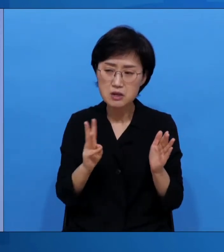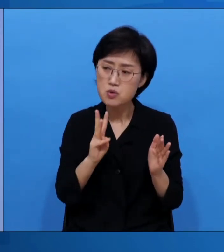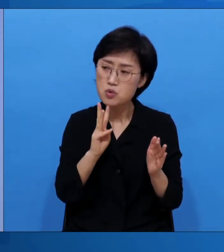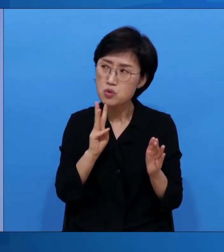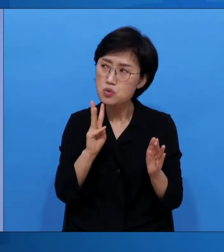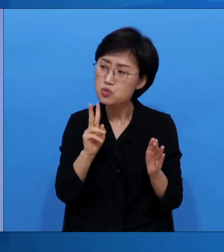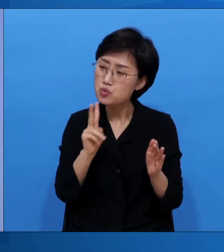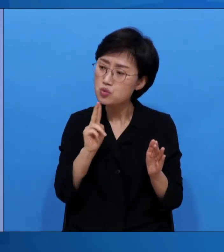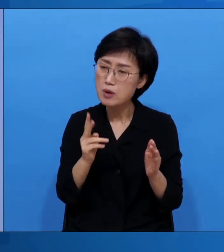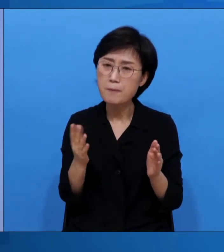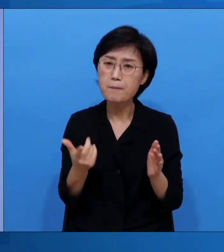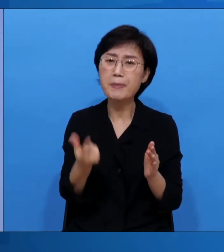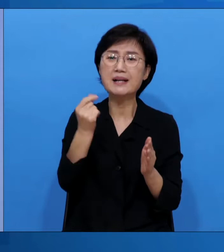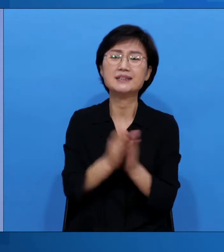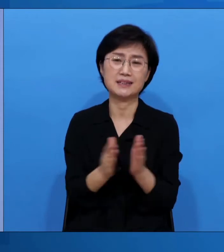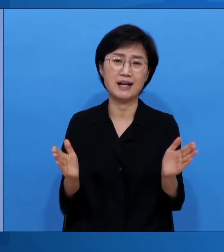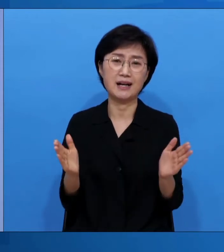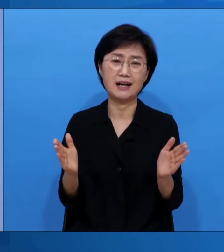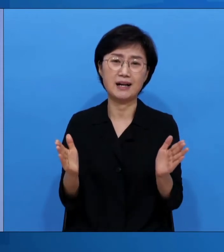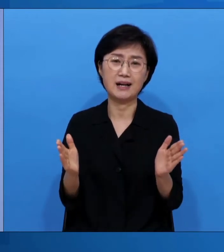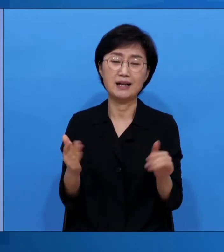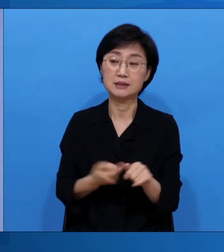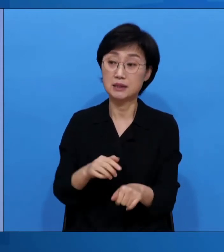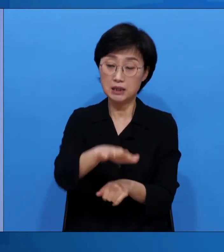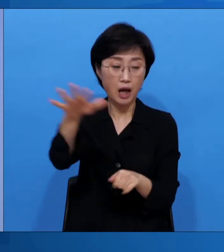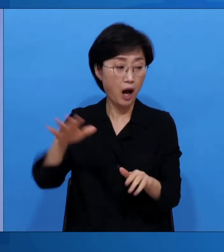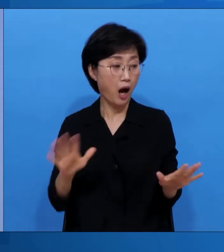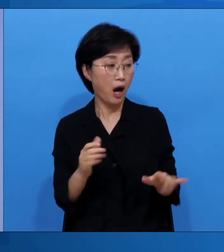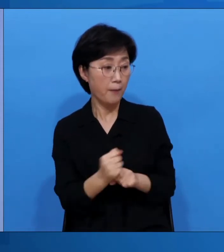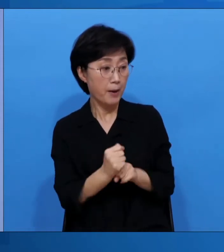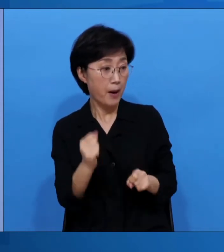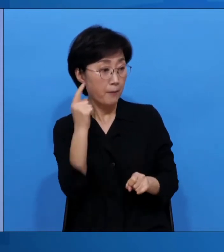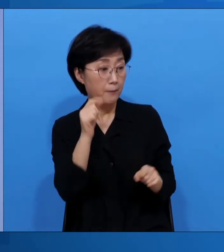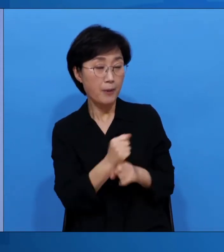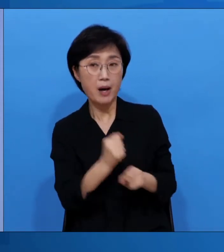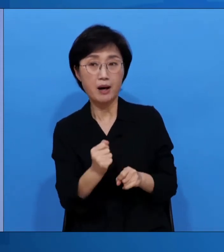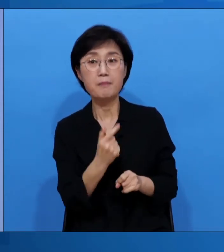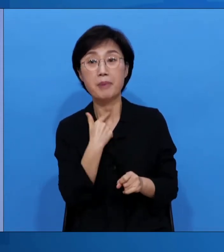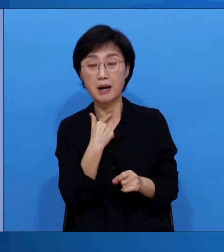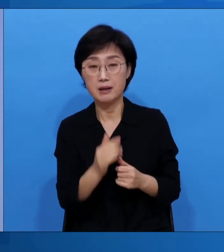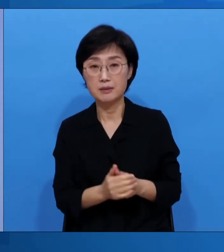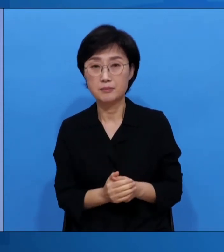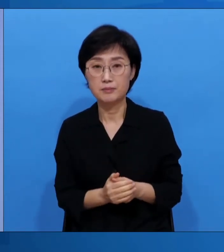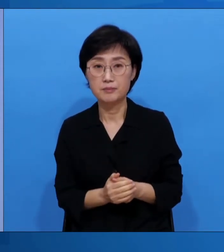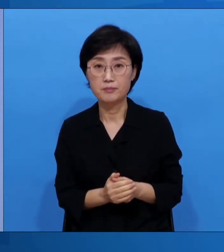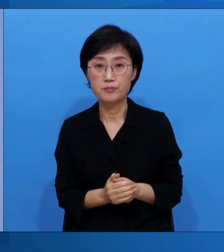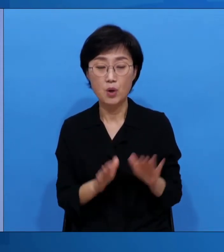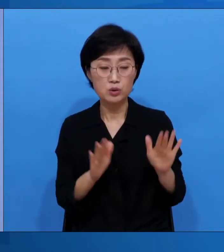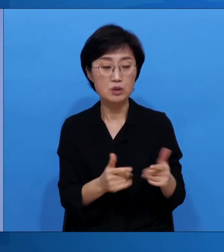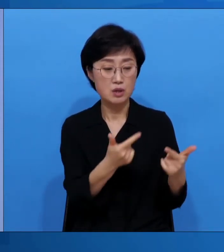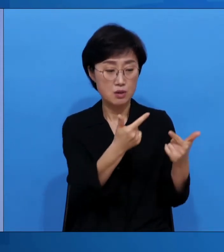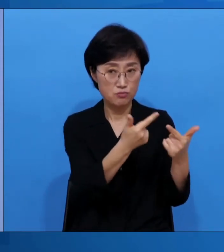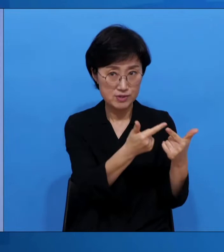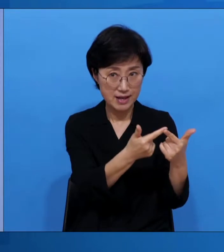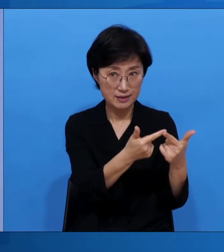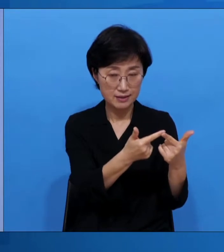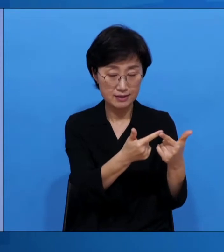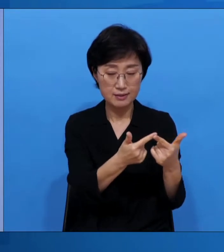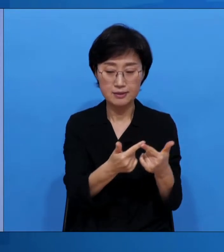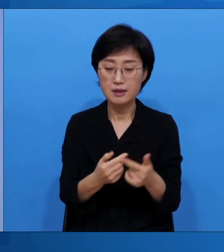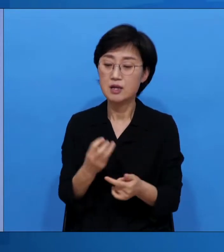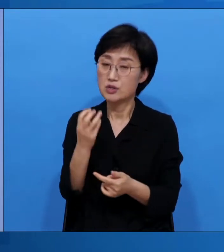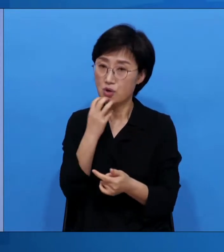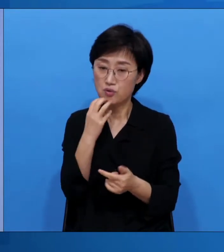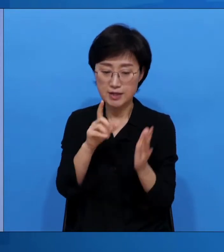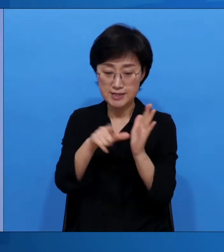during district messages, we started maybe a couple minutes before and everybody was confused. 여기나 임마누엘 서울이나 시계 갖다 놓은 거 정확해야 돼요. And so the